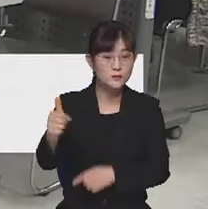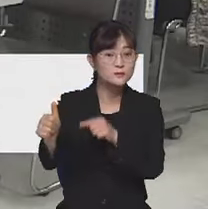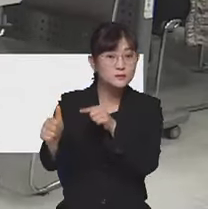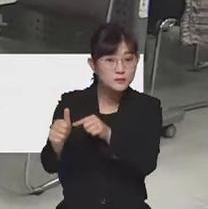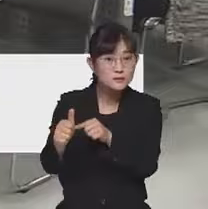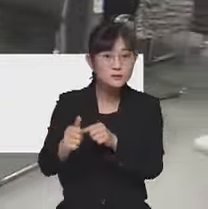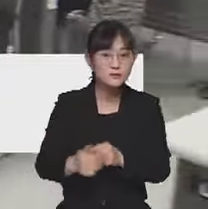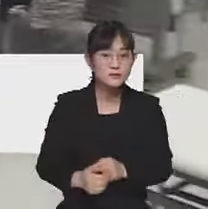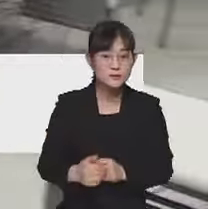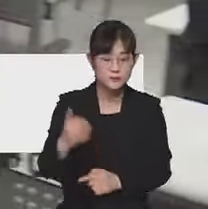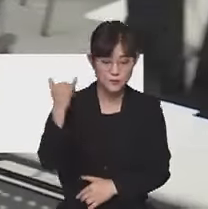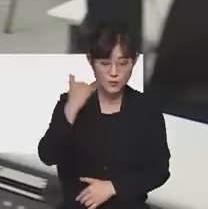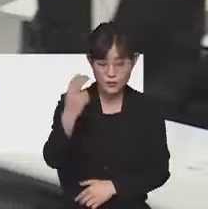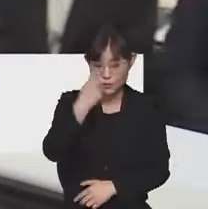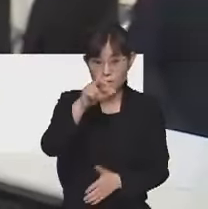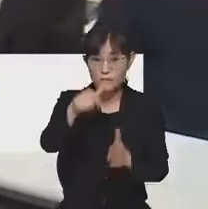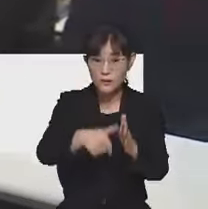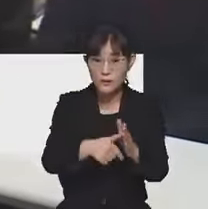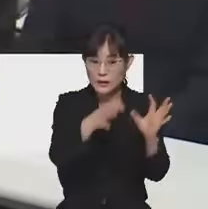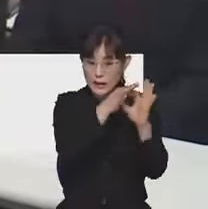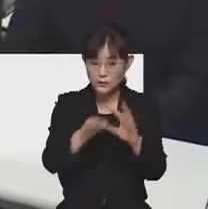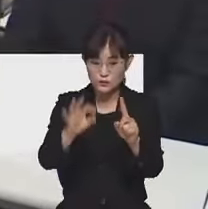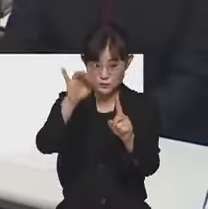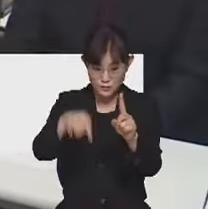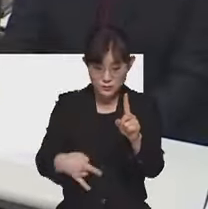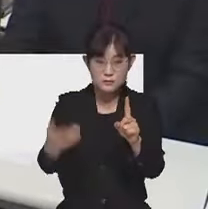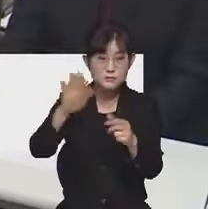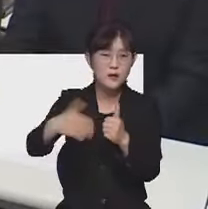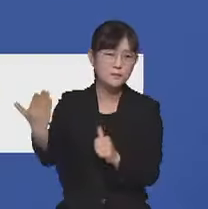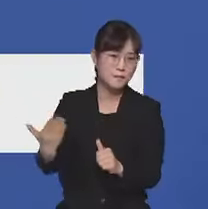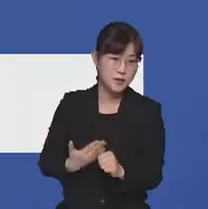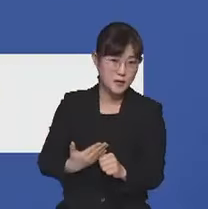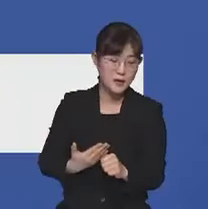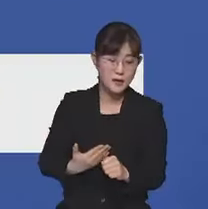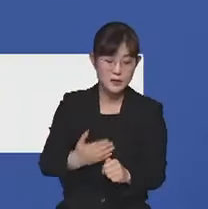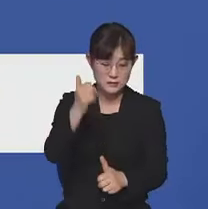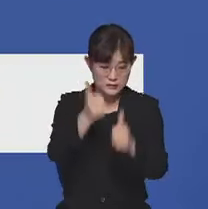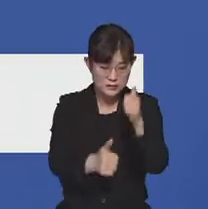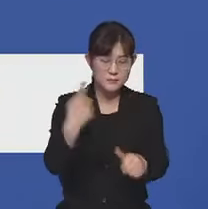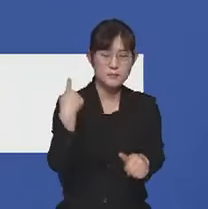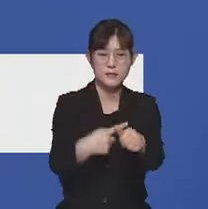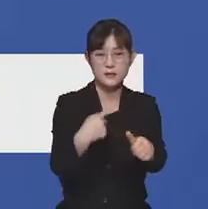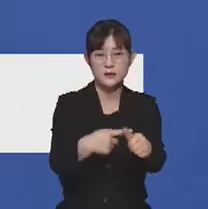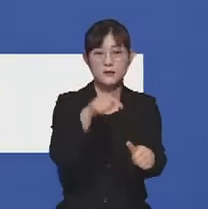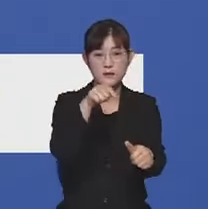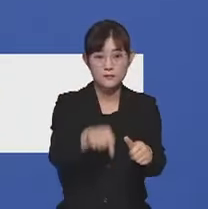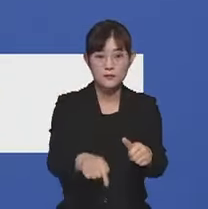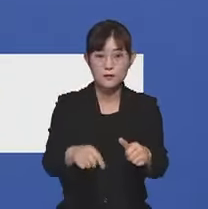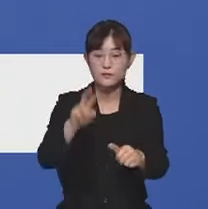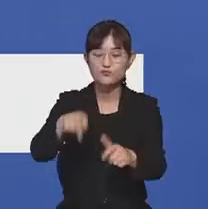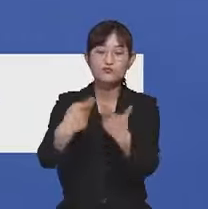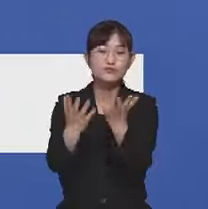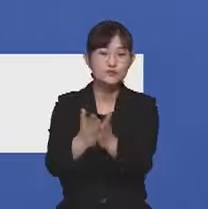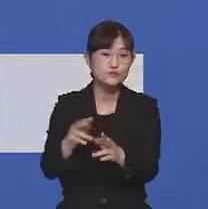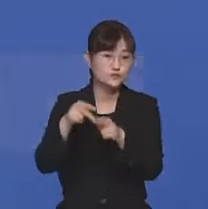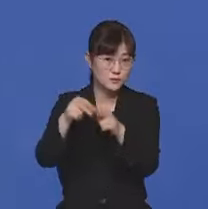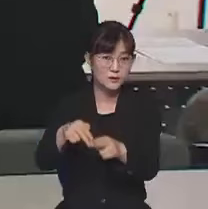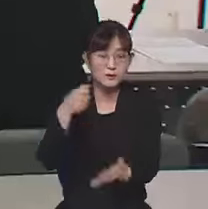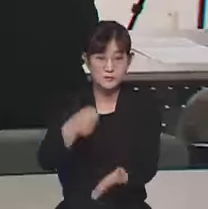동구청장은 여론조사에서 줄곧 1위였지만 컷오프됐다며 민주당 경선을 비판하며 무소속 출마를